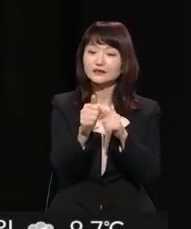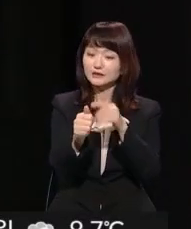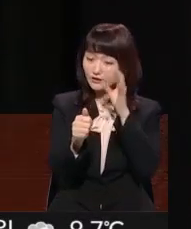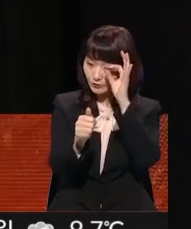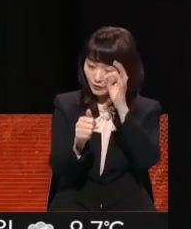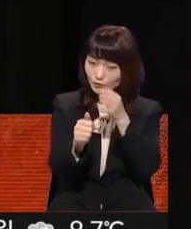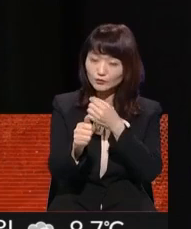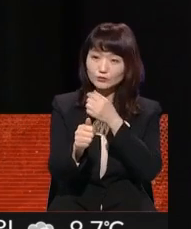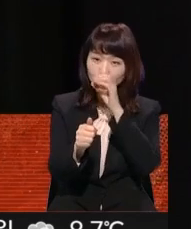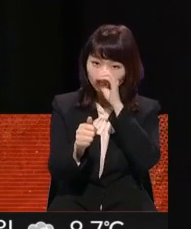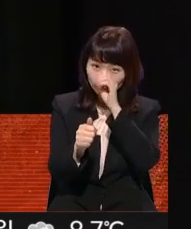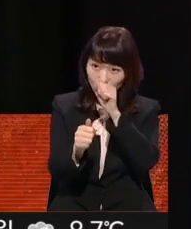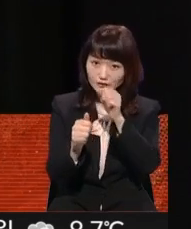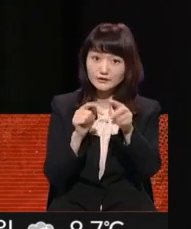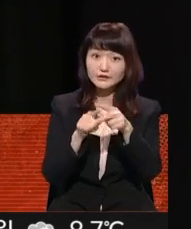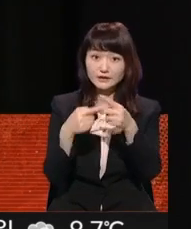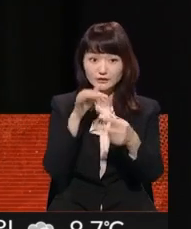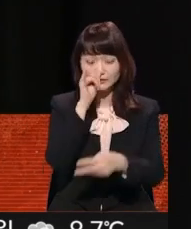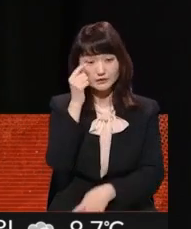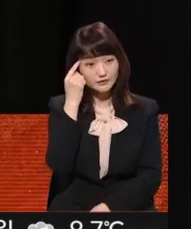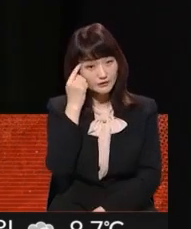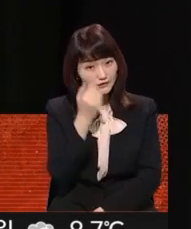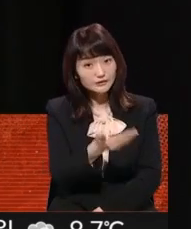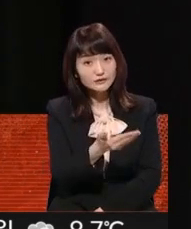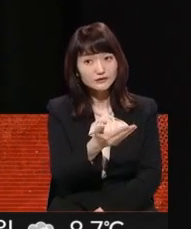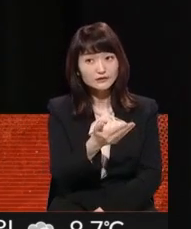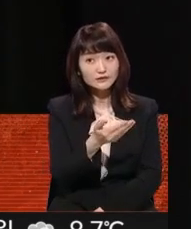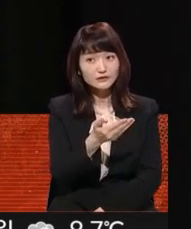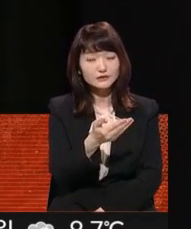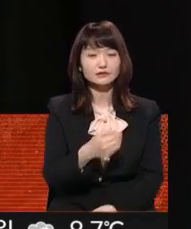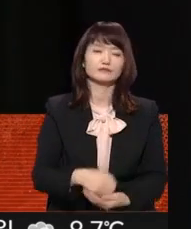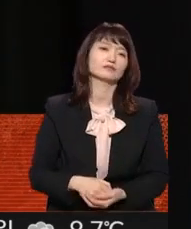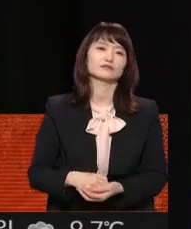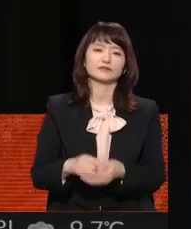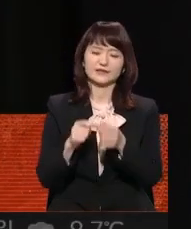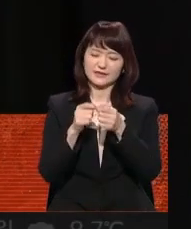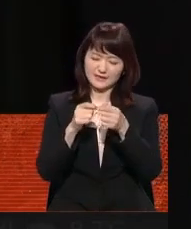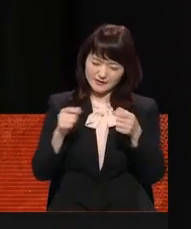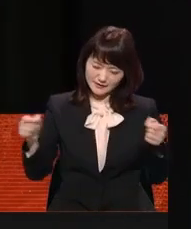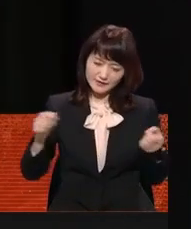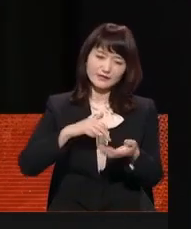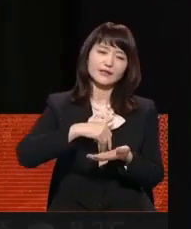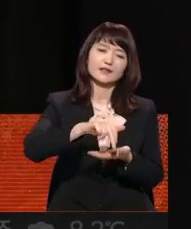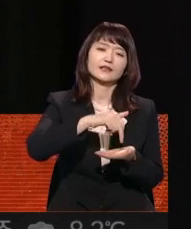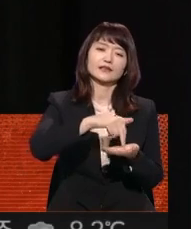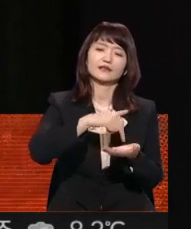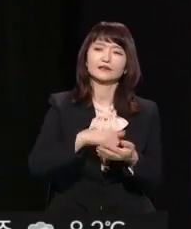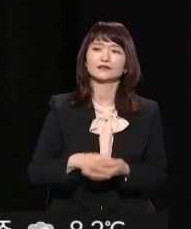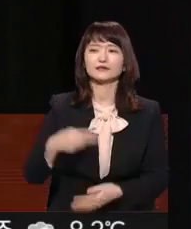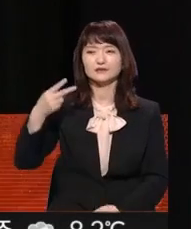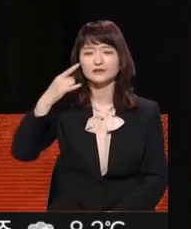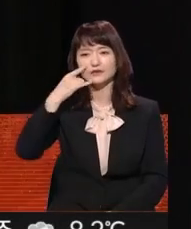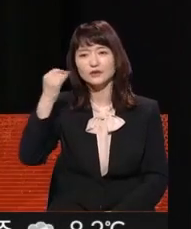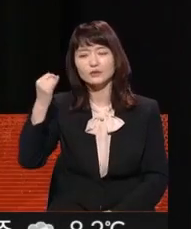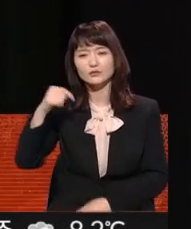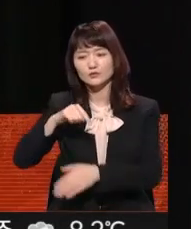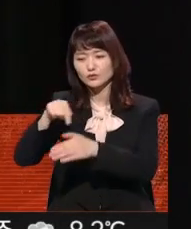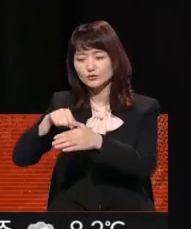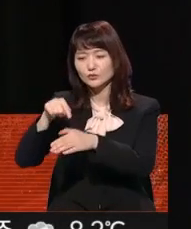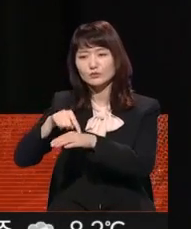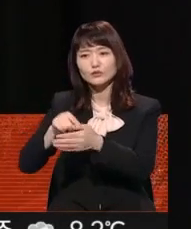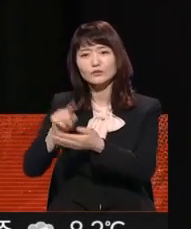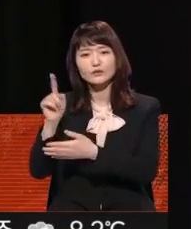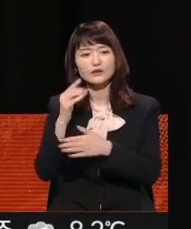되냐 이해해줄 수 있지 이렇게 얘기를 하셨다고 장문의 카톡을 보내셨다고 하는데이 시어머니 속뜻은 다른 남자들이 노출